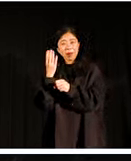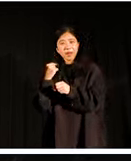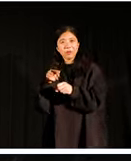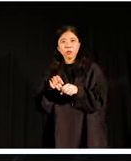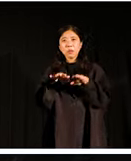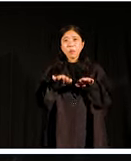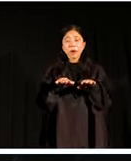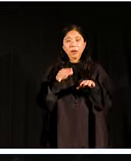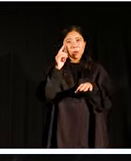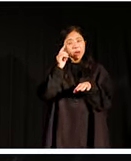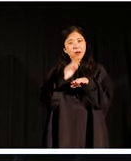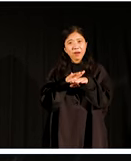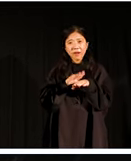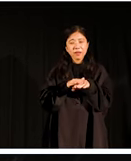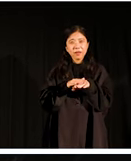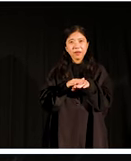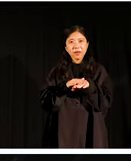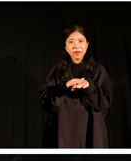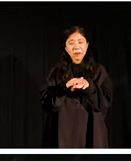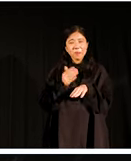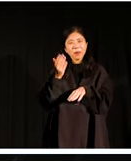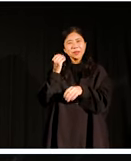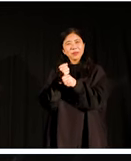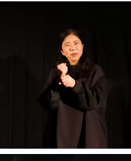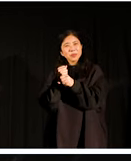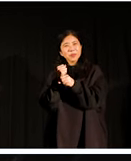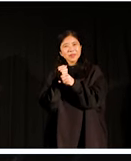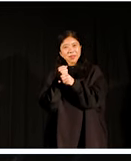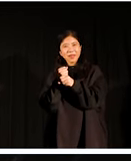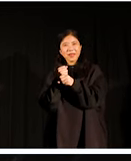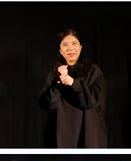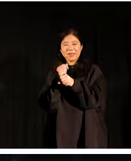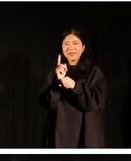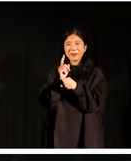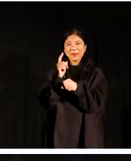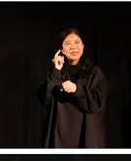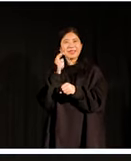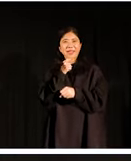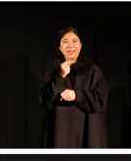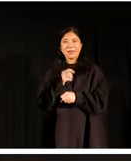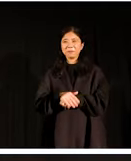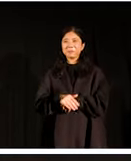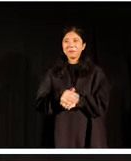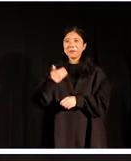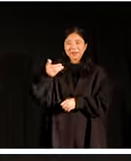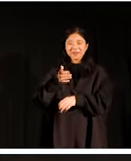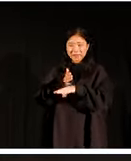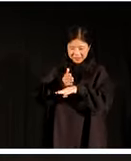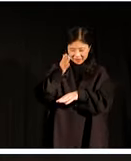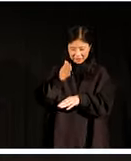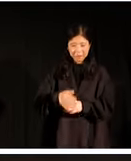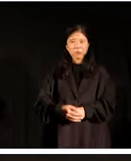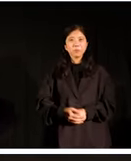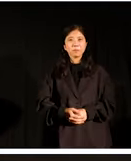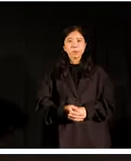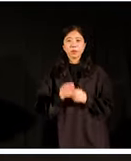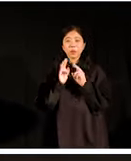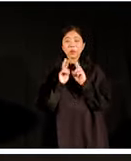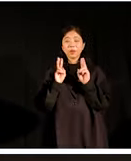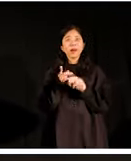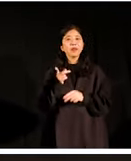って違いますか作った頃の当時のエピソードも聞きたいっていう風にいだきますありがとうござそうありがとうございますもありがとうございますあのこの曲はです